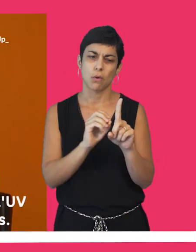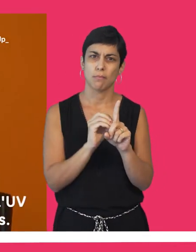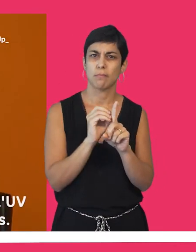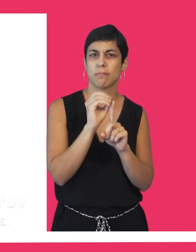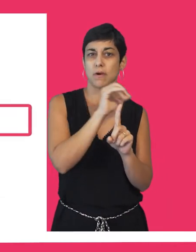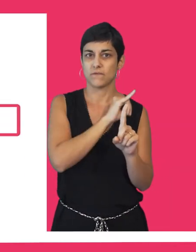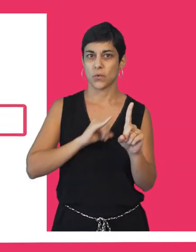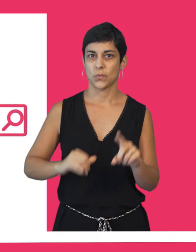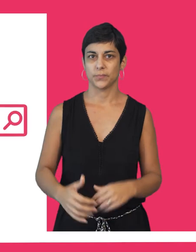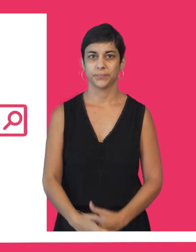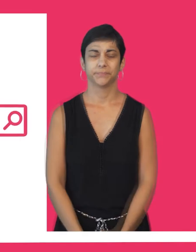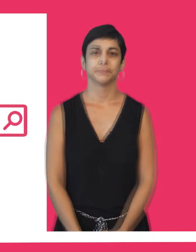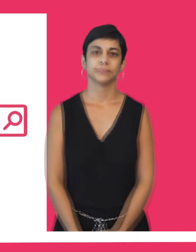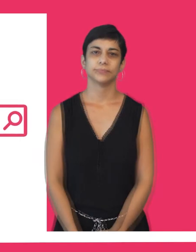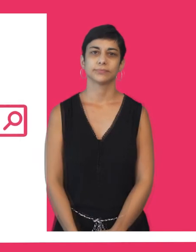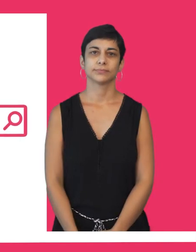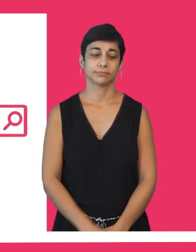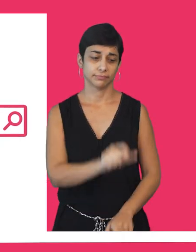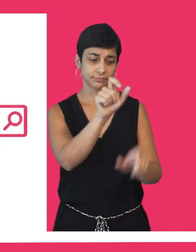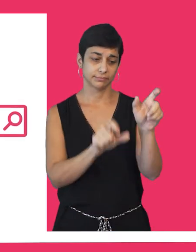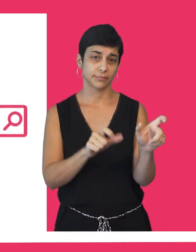être extrêmement élevés.